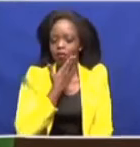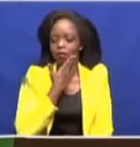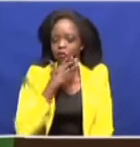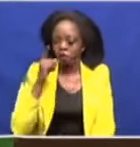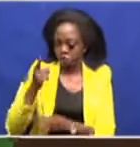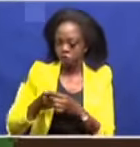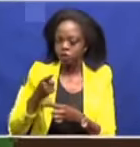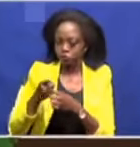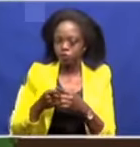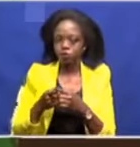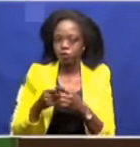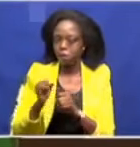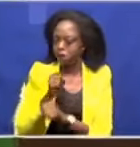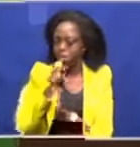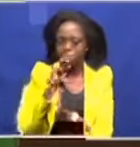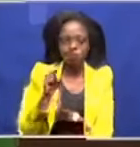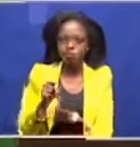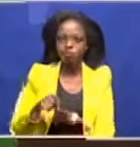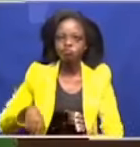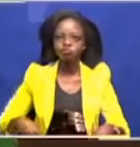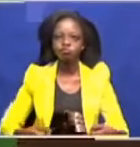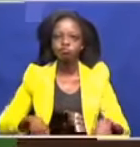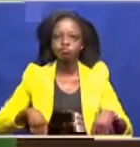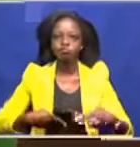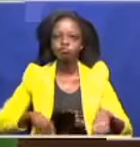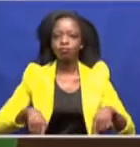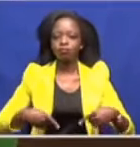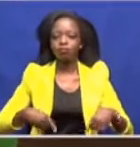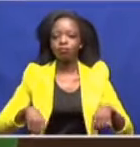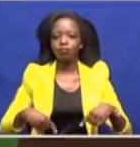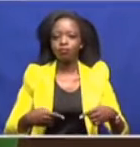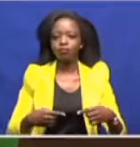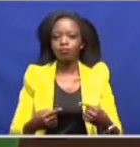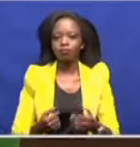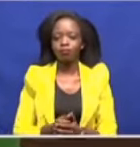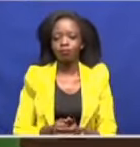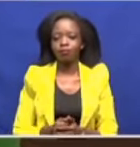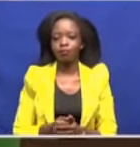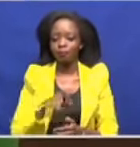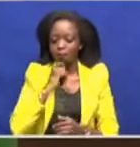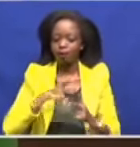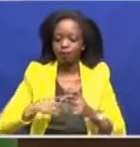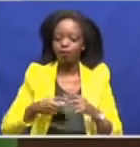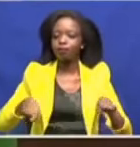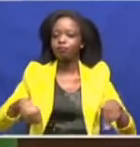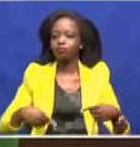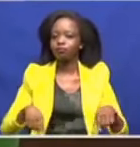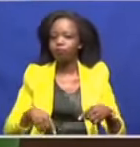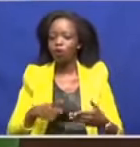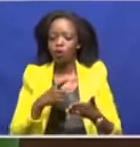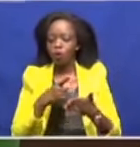experience left Margaret trembling under his breath. What a